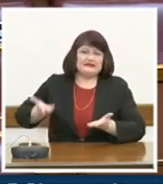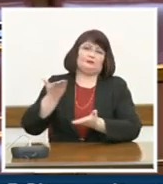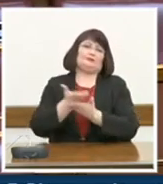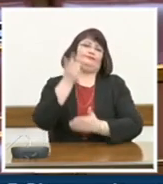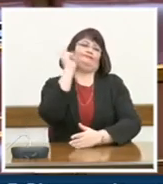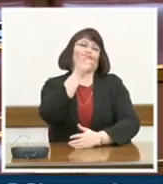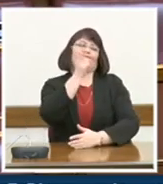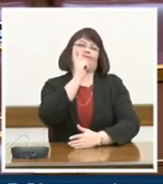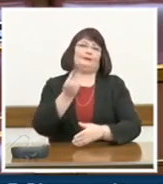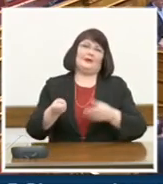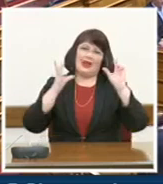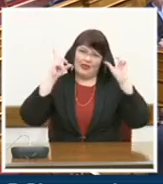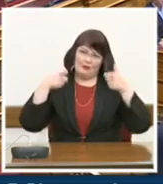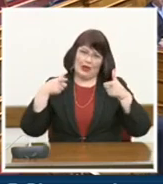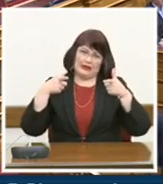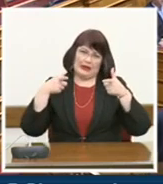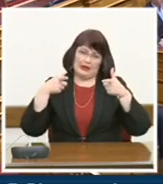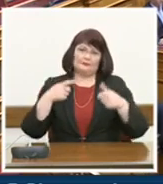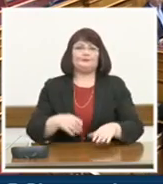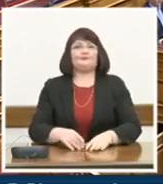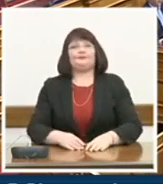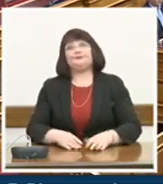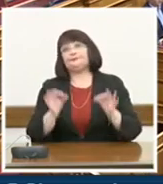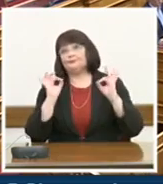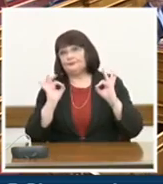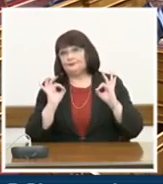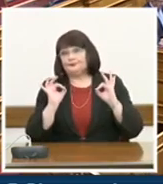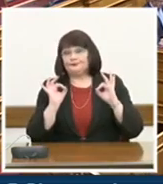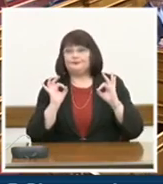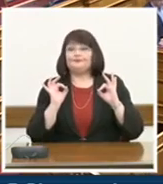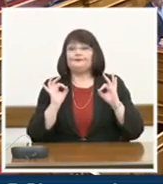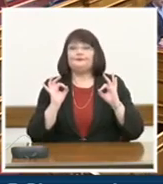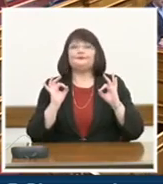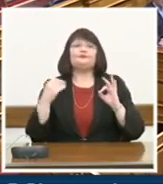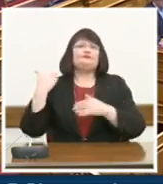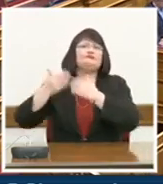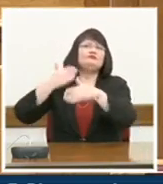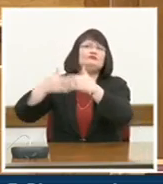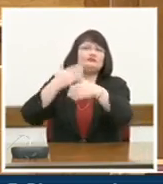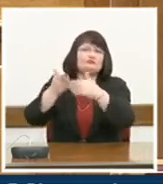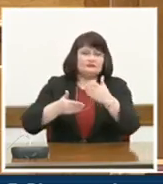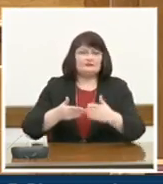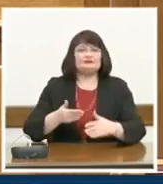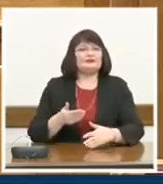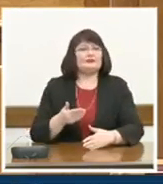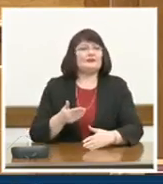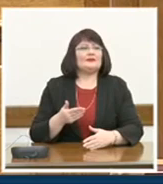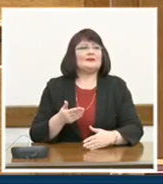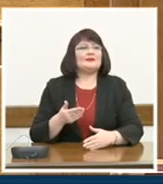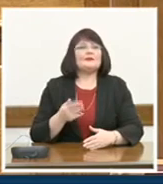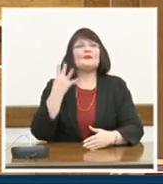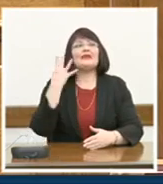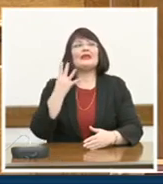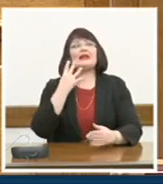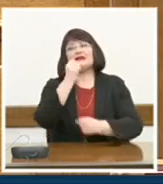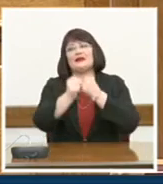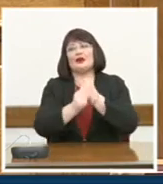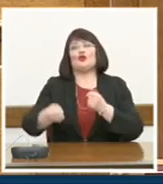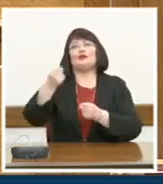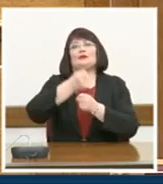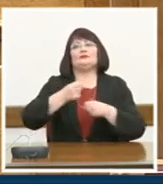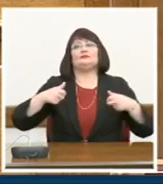Νέας Δημοκρατίας. Άλλωστε όλα αυτά τα χρόνια, τα τέσσερα της διακυβέρνησης της Νέας Δημοκρατίας,